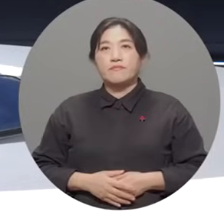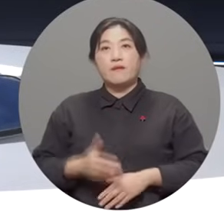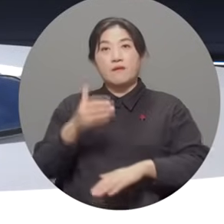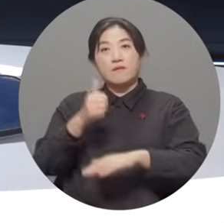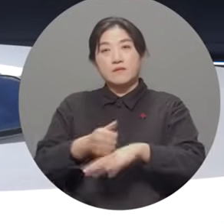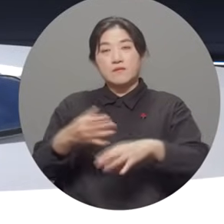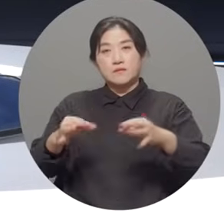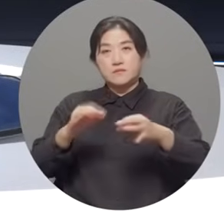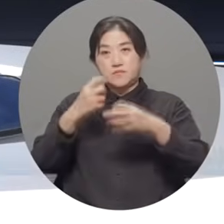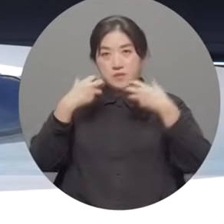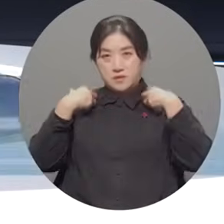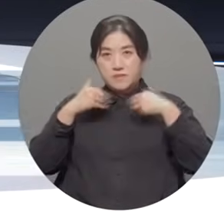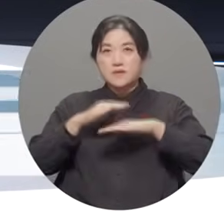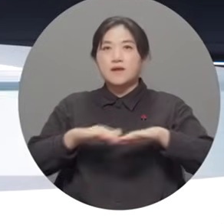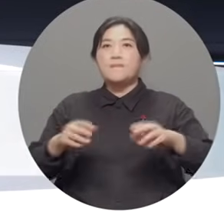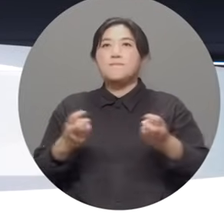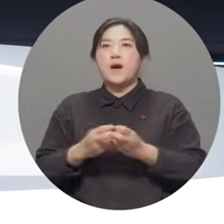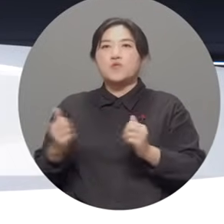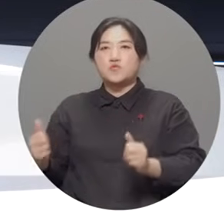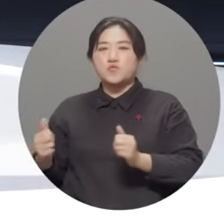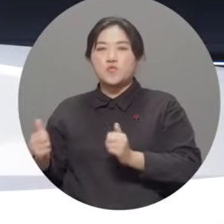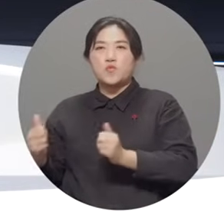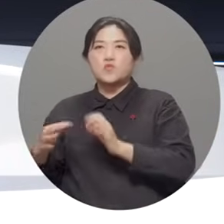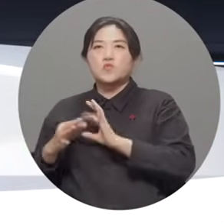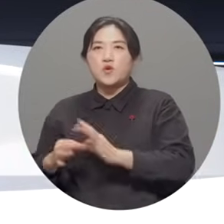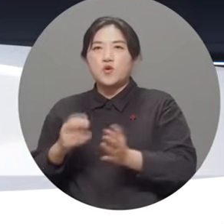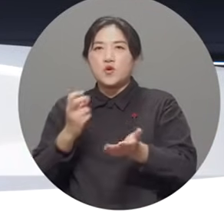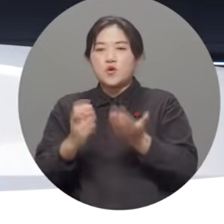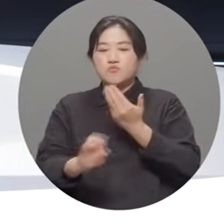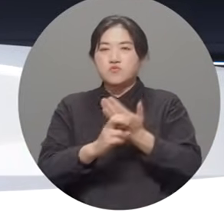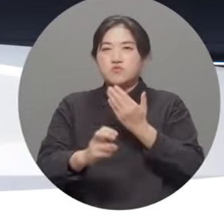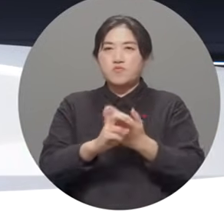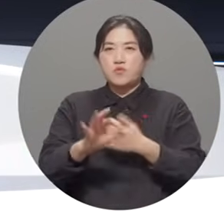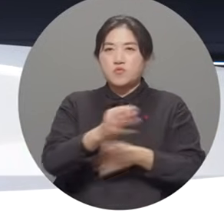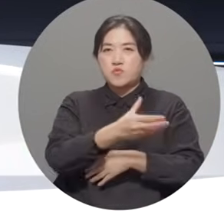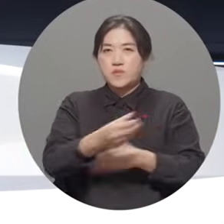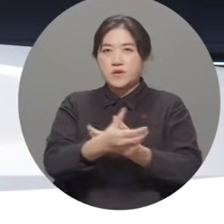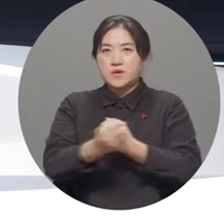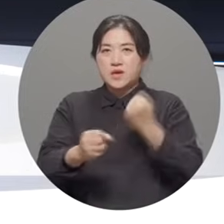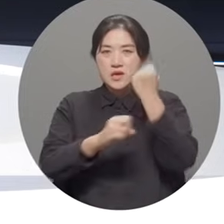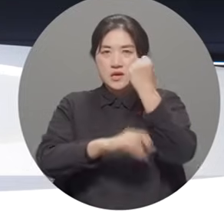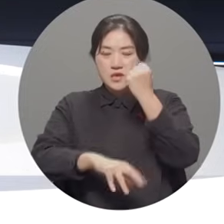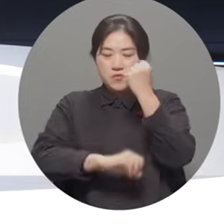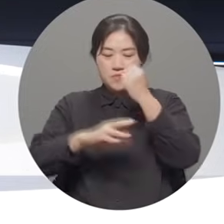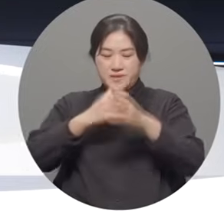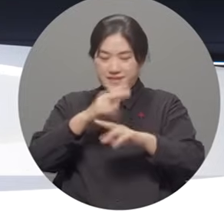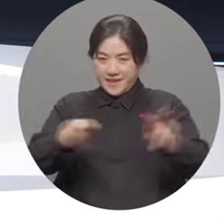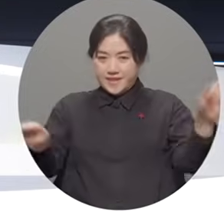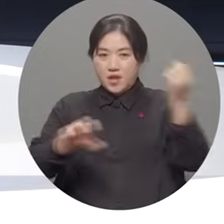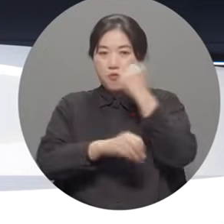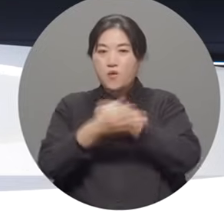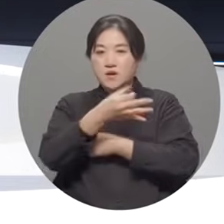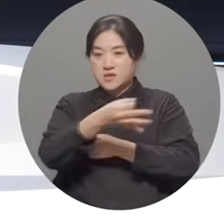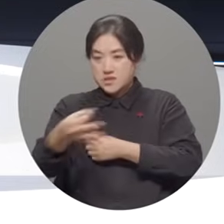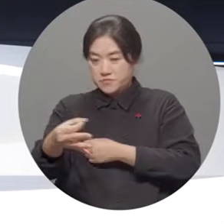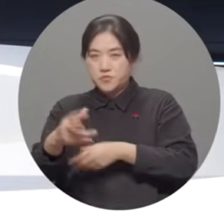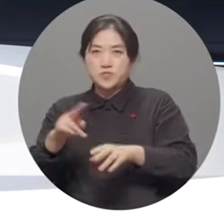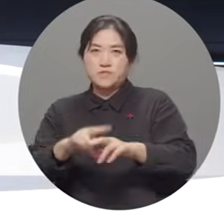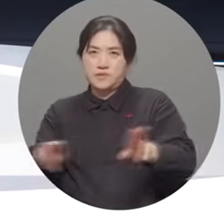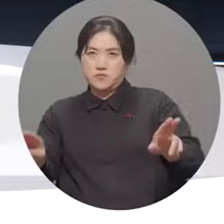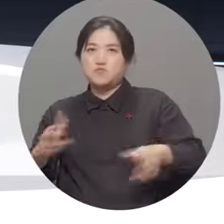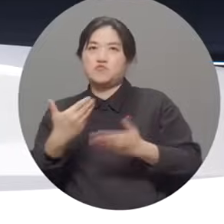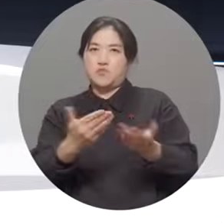결국 금융당국의 대책은 소송으로 불법 대부 계약을 원천 무효화해서 원금도 갚을 필요가 없게 해주겠다는